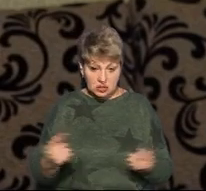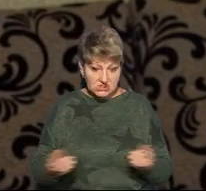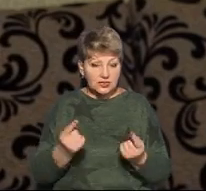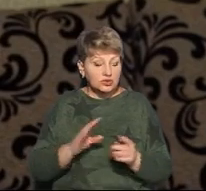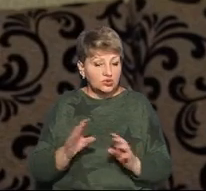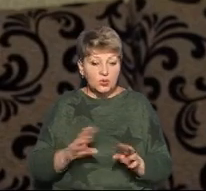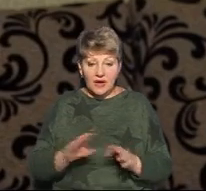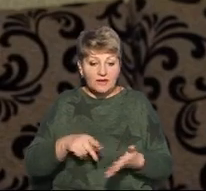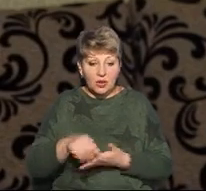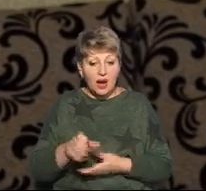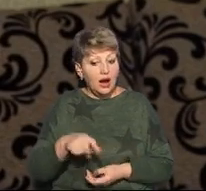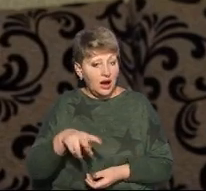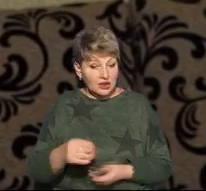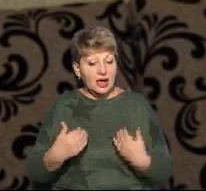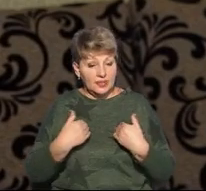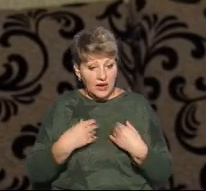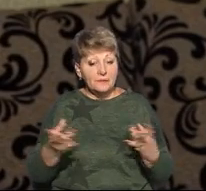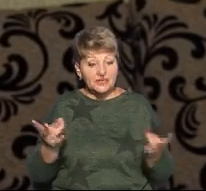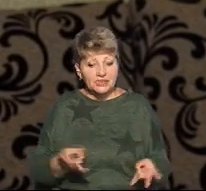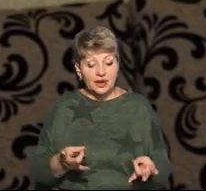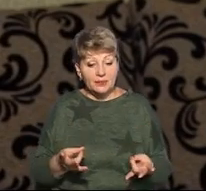звичайно, що не виходить, але ж треба ж нам же ж